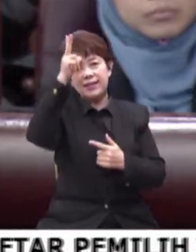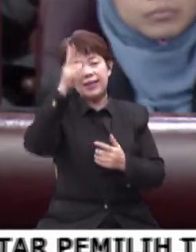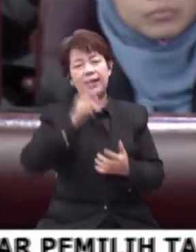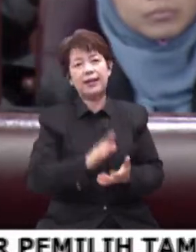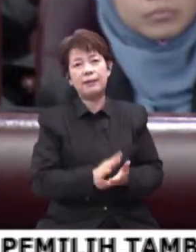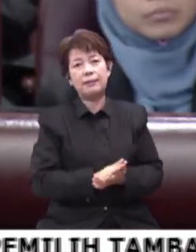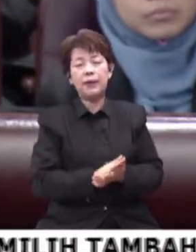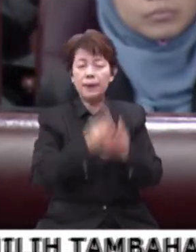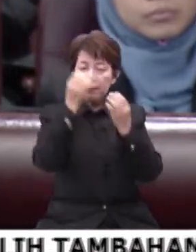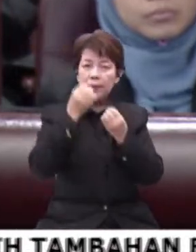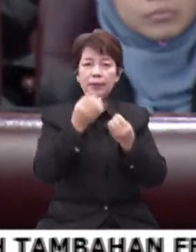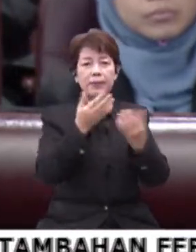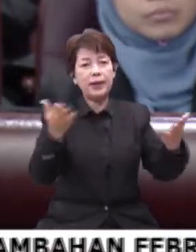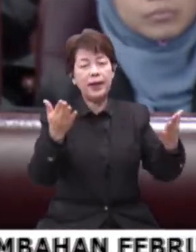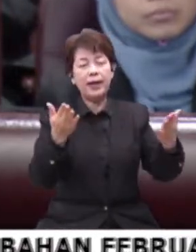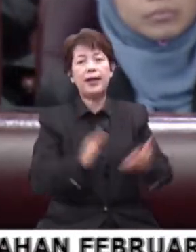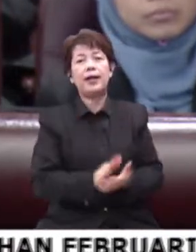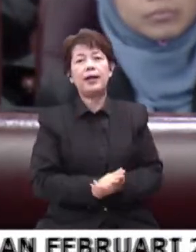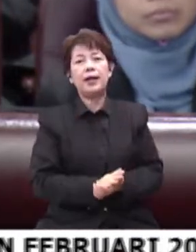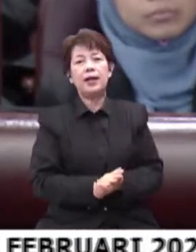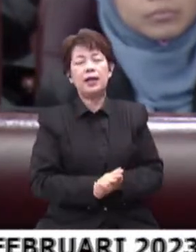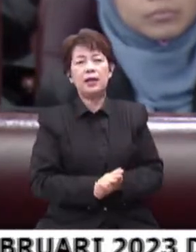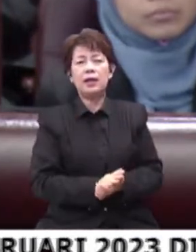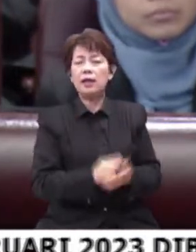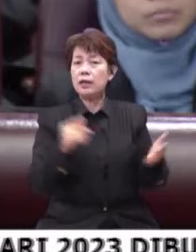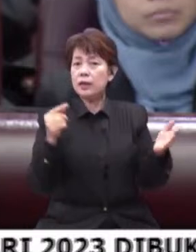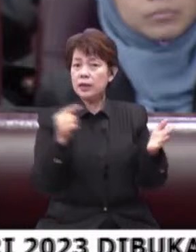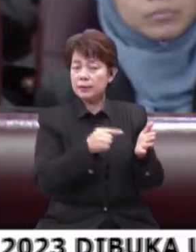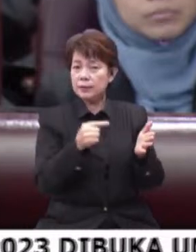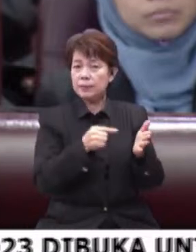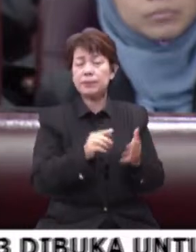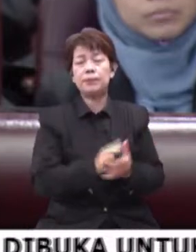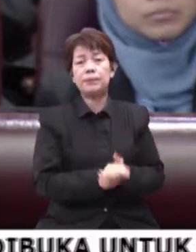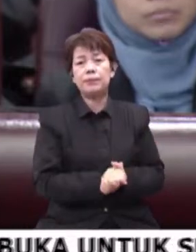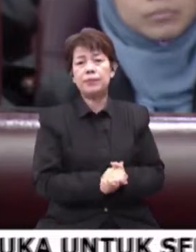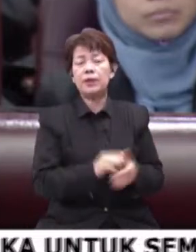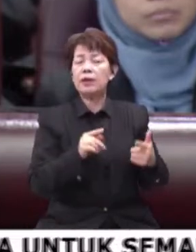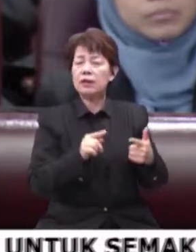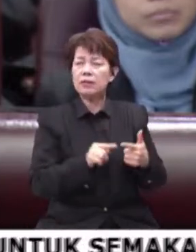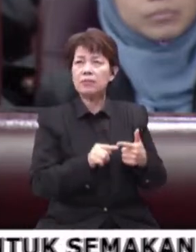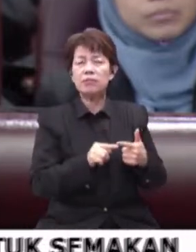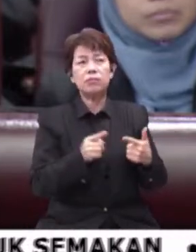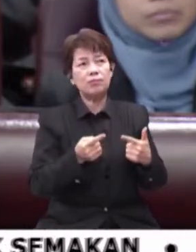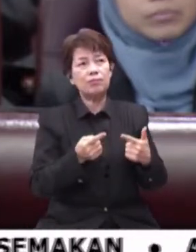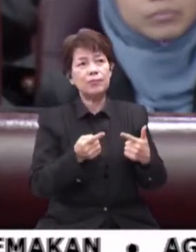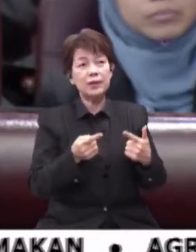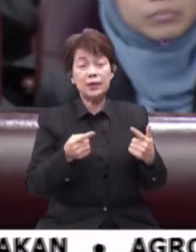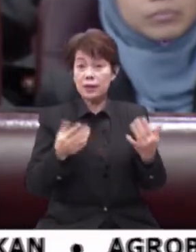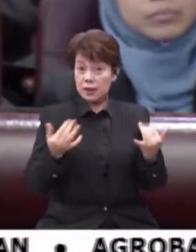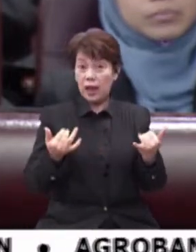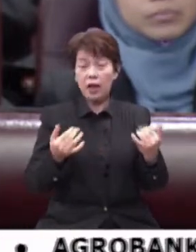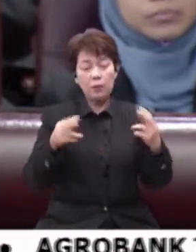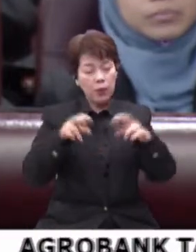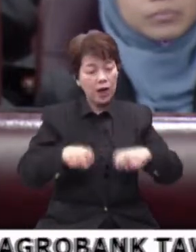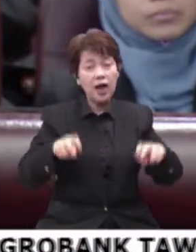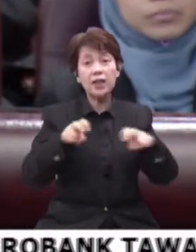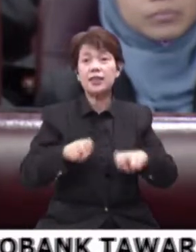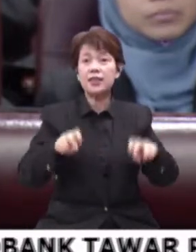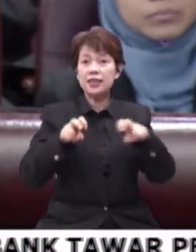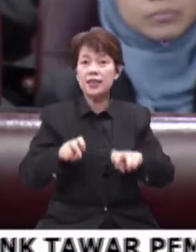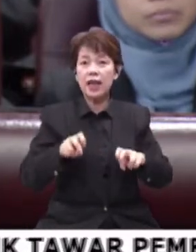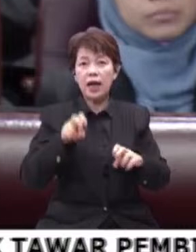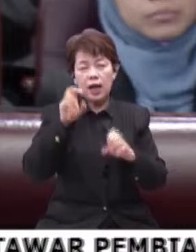malu tentang pekerjaan tersebut dan memang kita juga sudah membuat kajian untuk